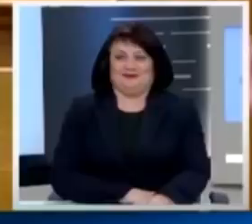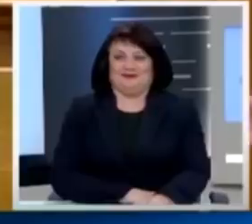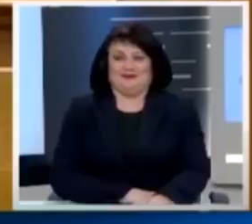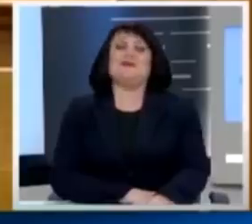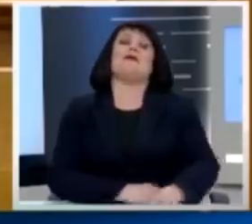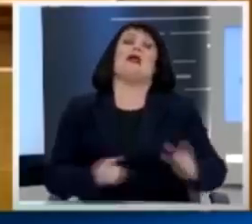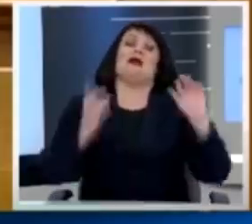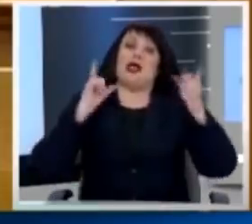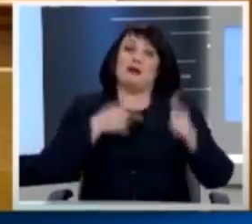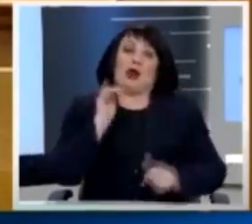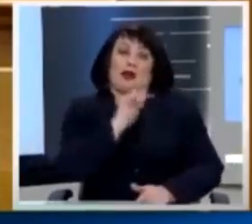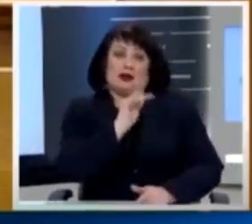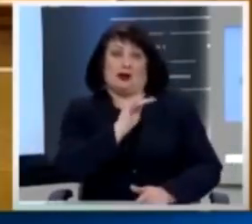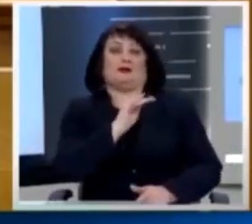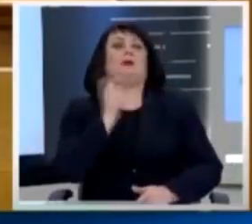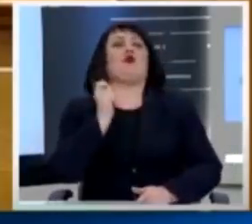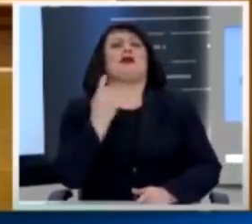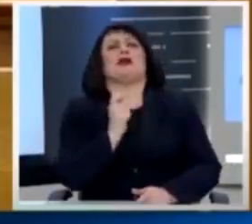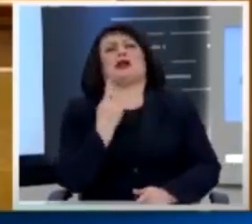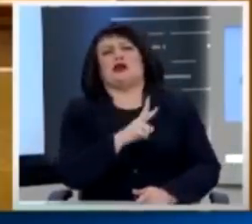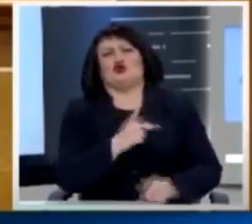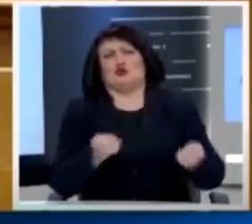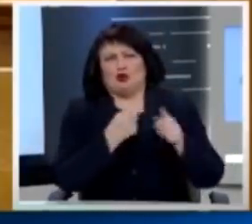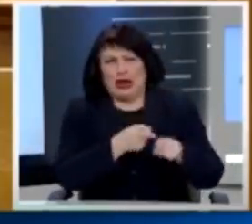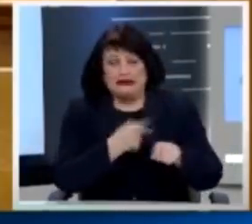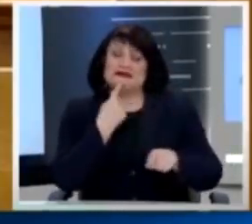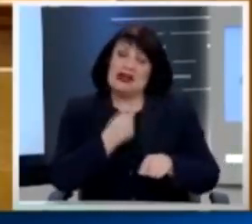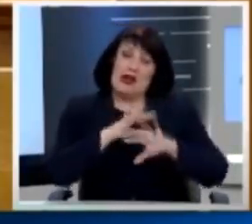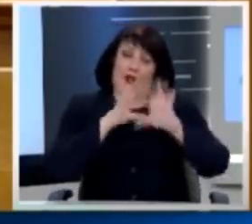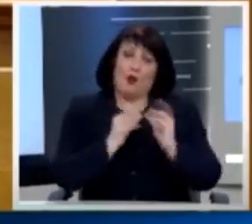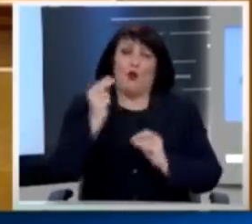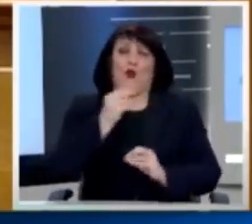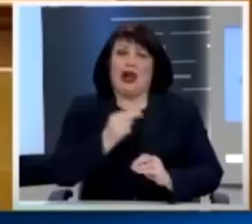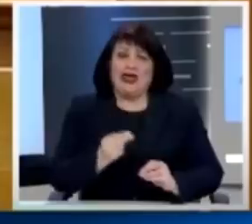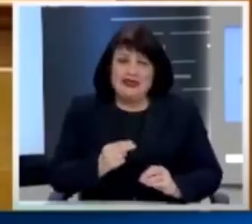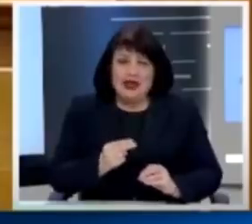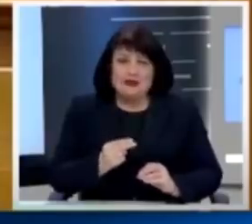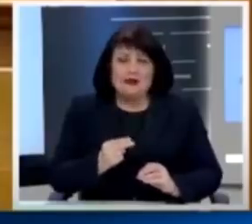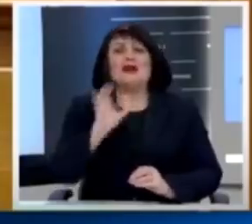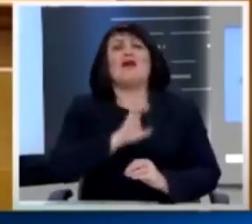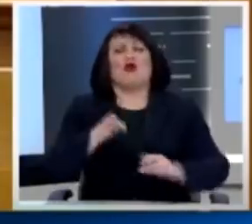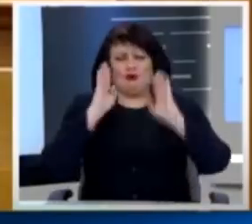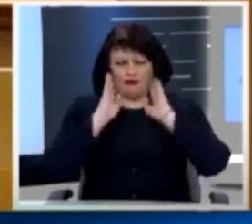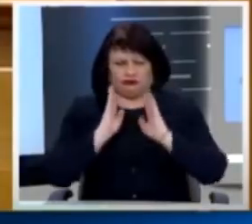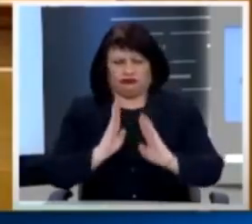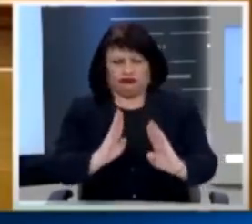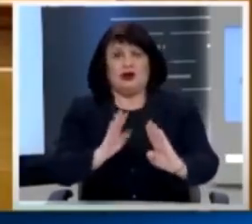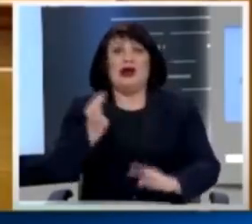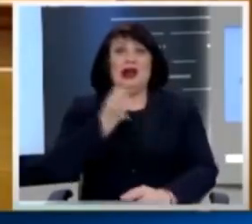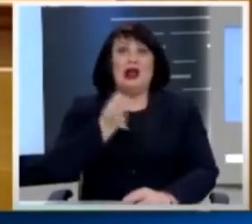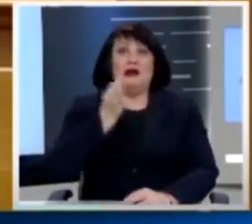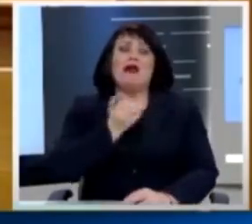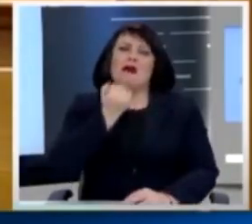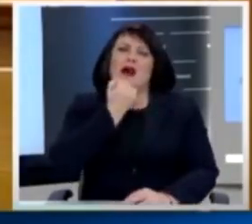στην πολιτική τη δική σας, κάνοντας λόγο μαζί με όλα τα άλλα κόμματα του ευρωμονόδρομου εδώ μέσα για